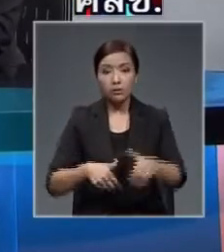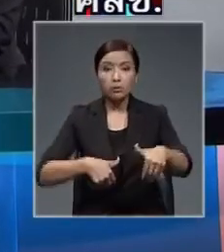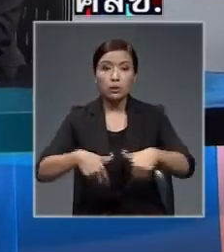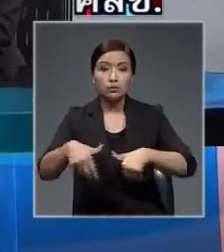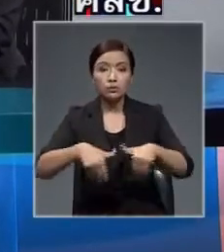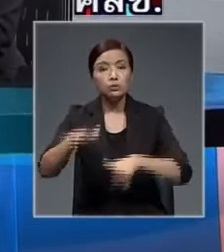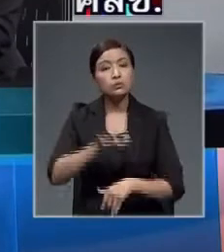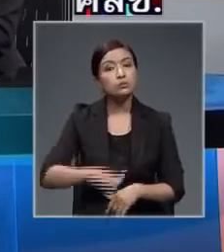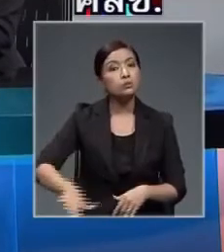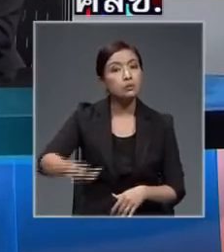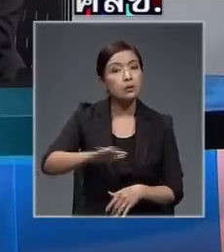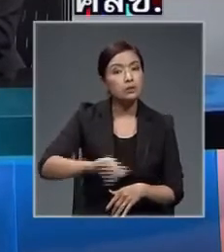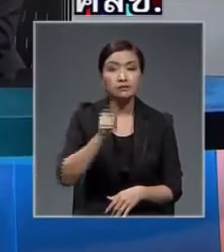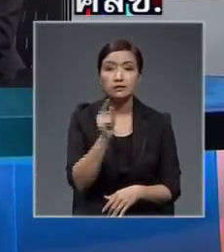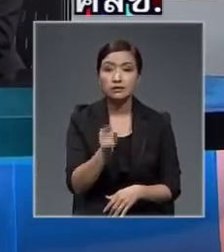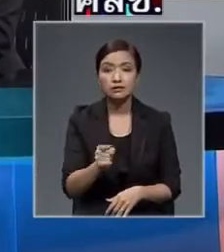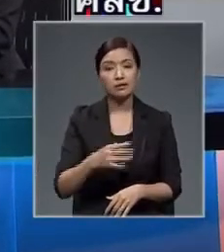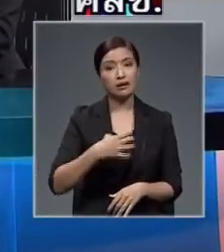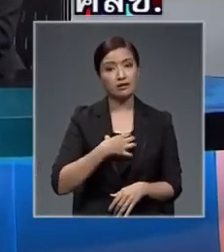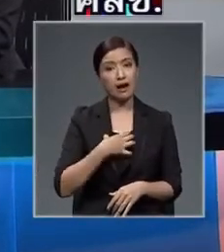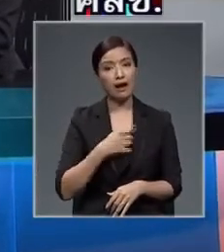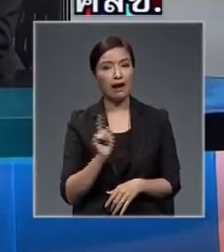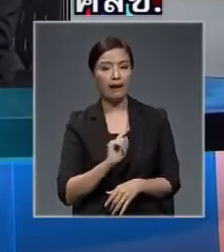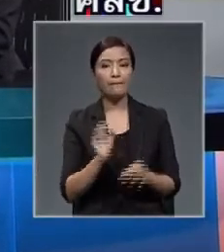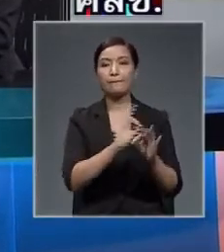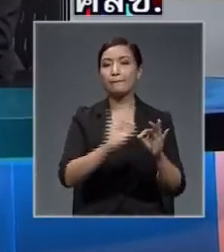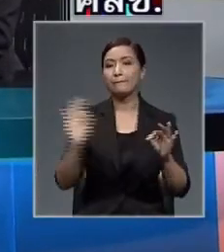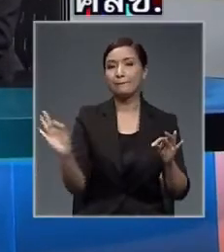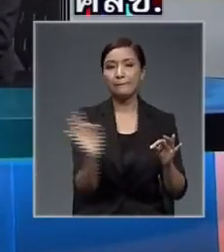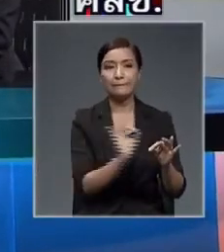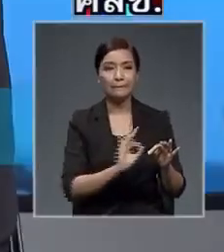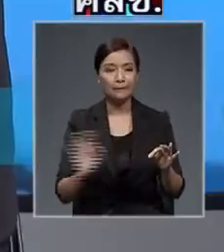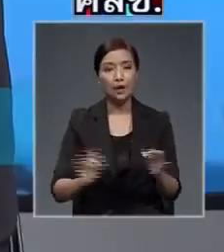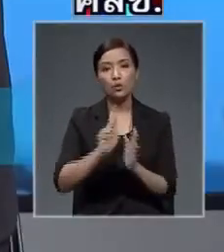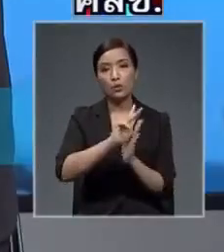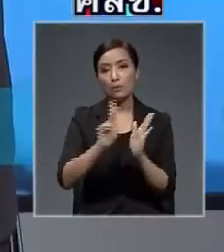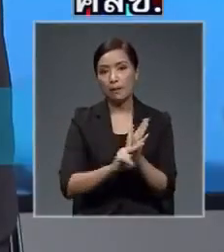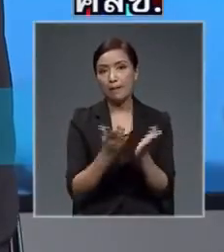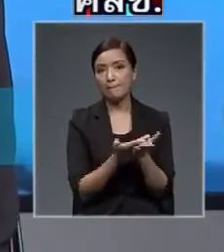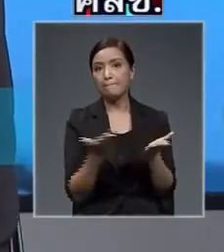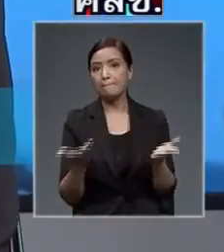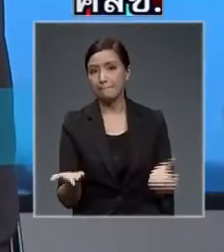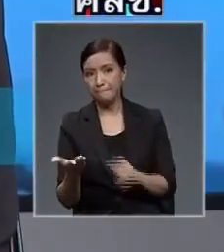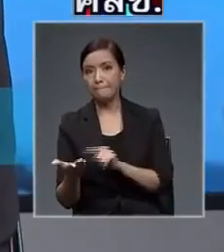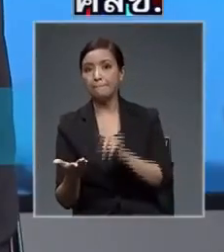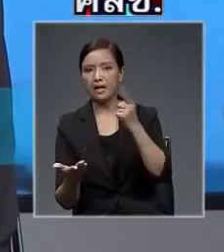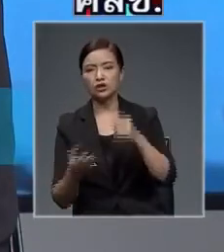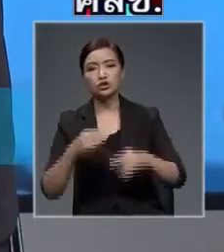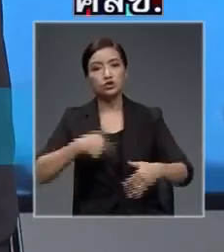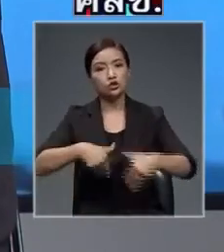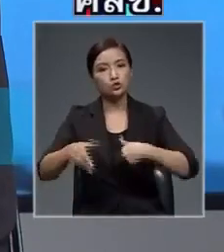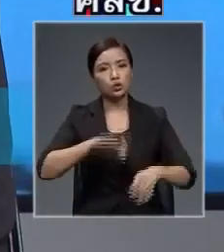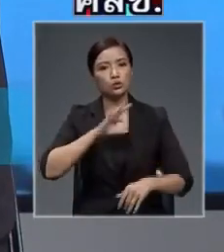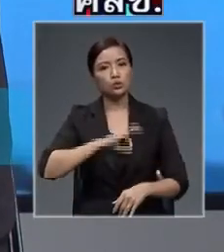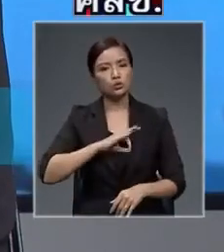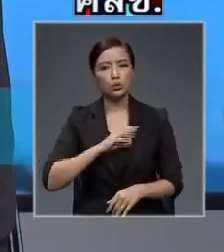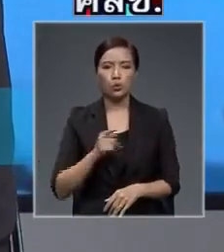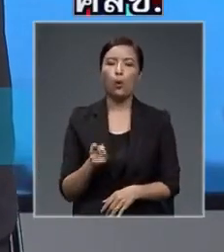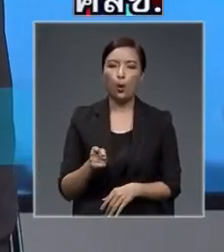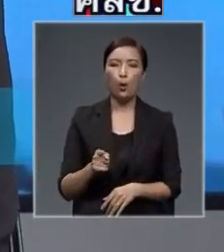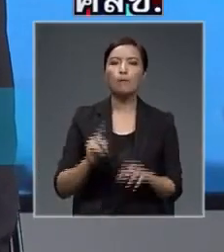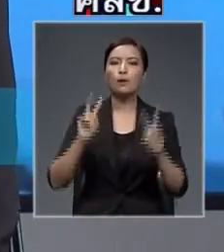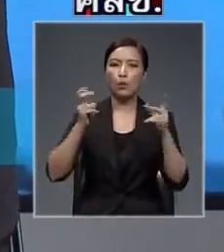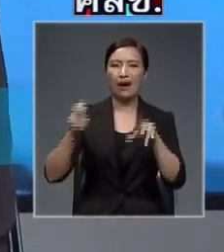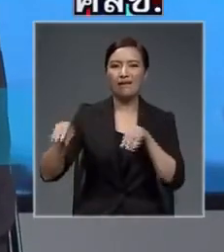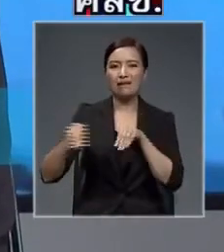ไปเนี่ยก็จริงๆแล้วก็อยากจะให้เป็นเนื้อหาหรือว่าเป็นกฎหมายอีกฉบับนึงที่ประชาชนก็รู้สึกว่าไม่ได้เป็นเรื่องที่ไกลตัวเกินไ